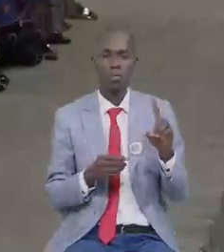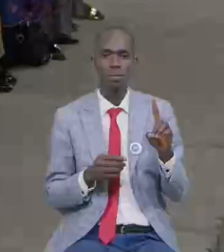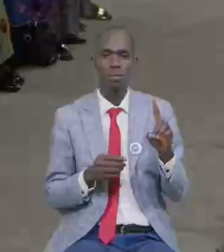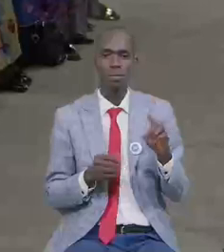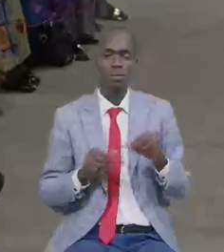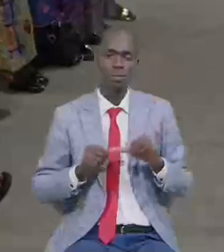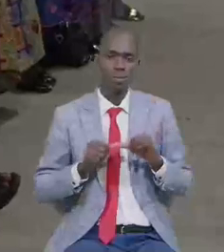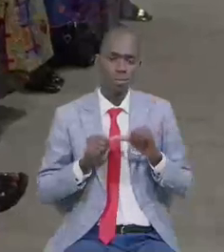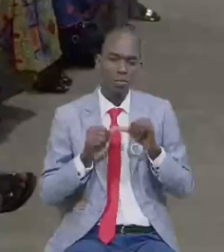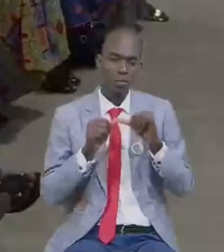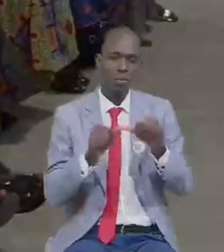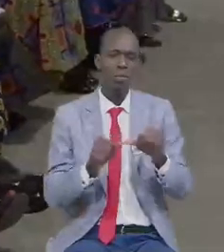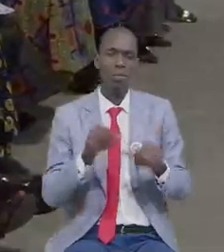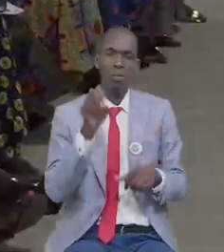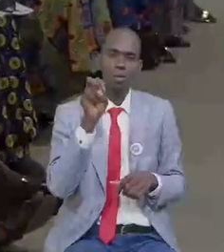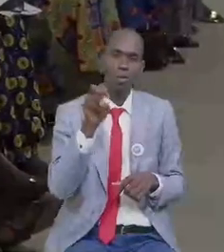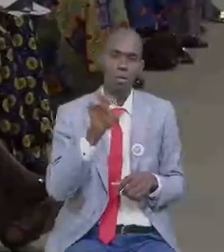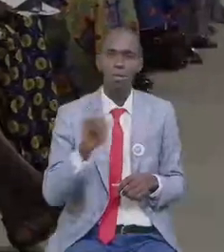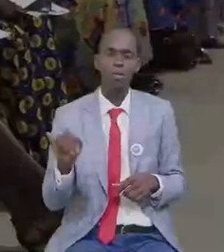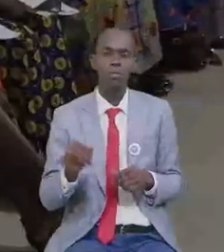frappés de façon importunée,